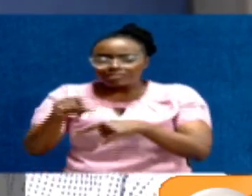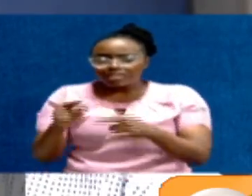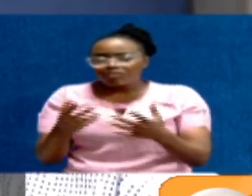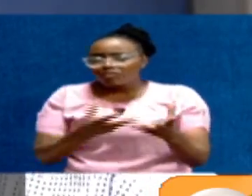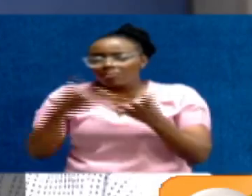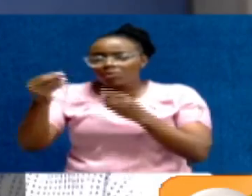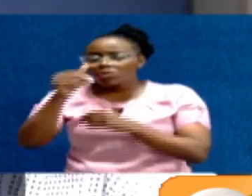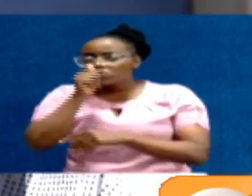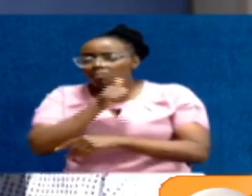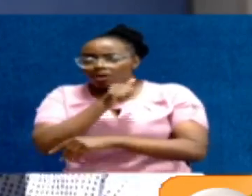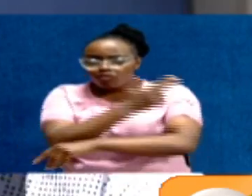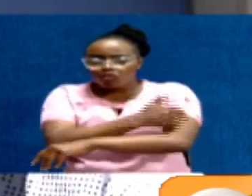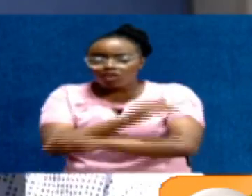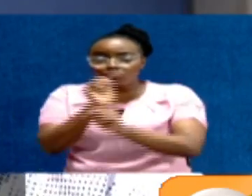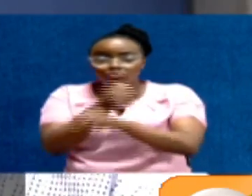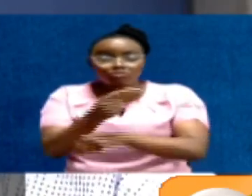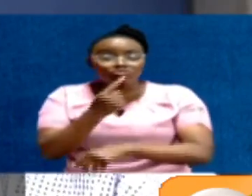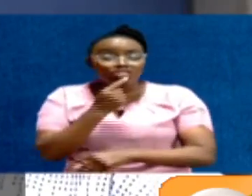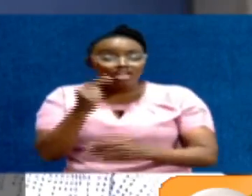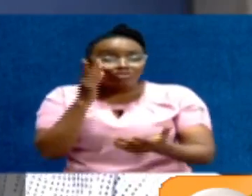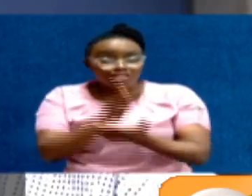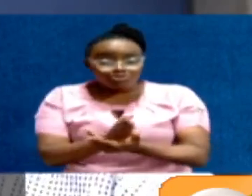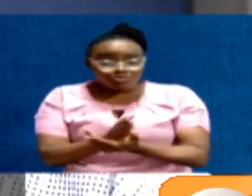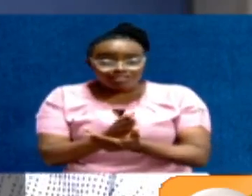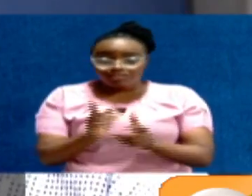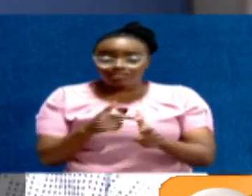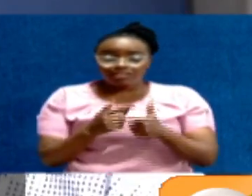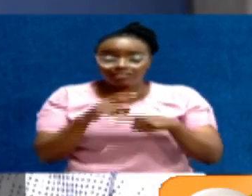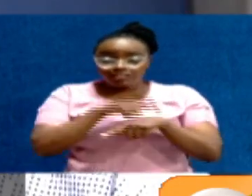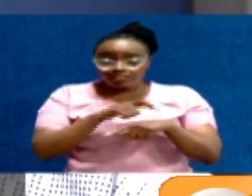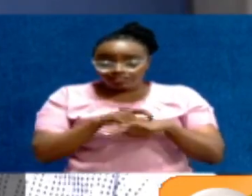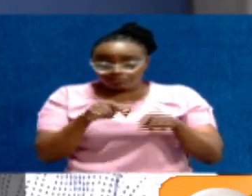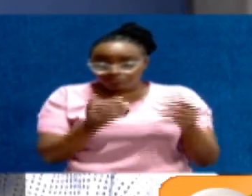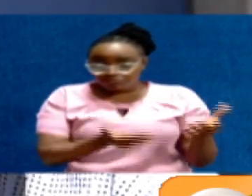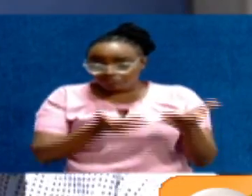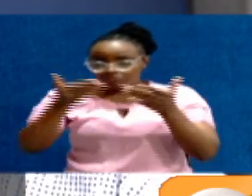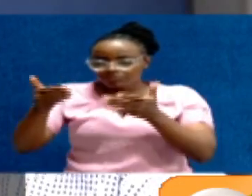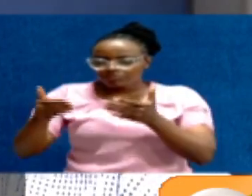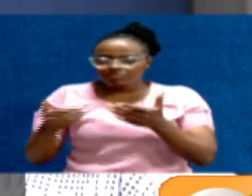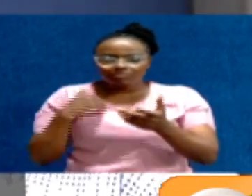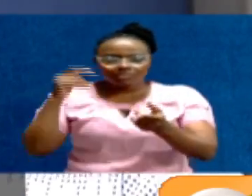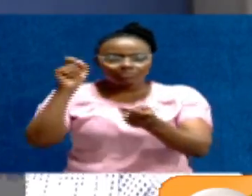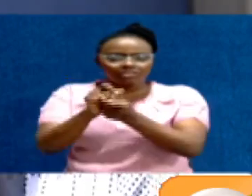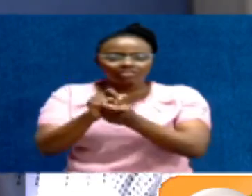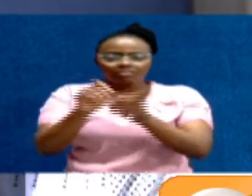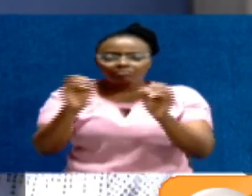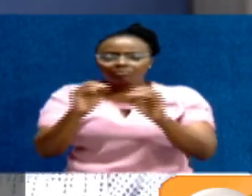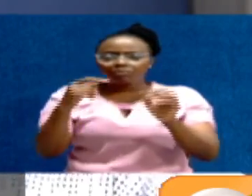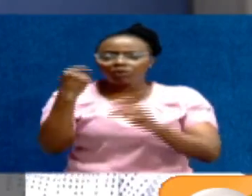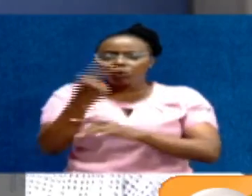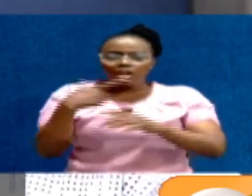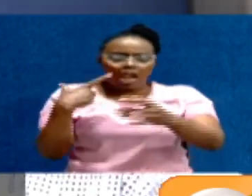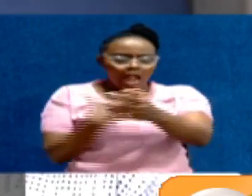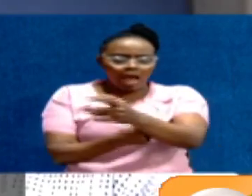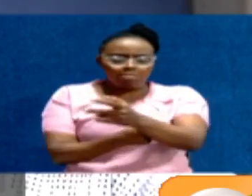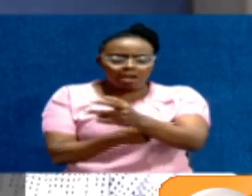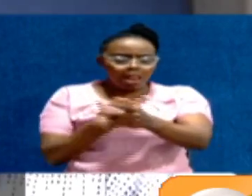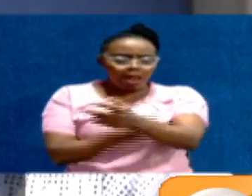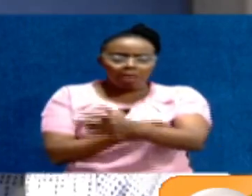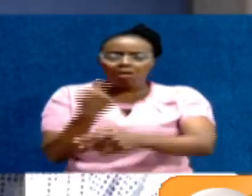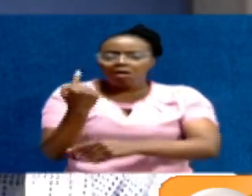ananipeleka private. Unajua private hawawezi kukuambia. Sasa wakati ile alinipeleka hata sikupimwa kitu, tu ni kudungwa